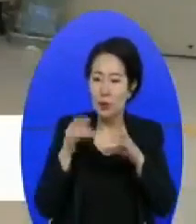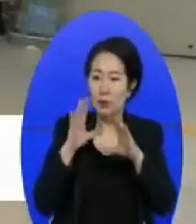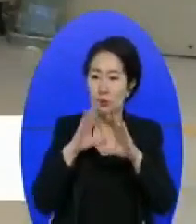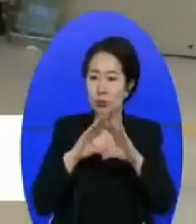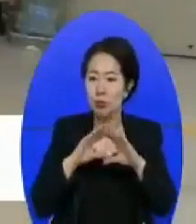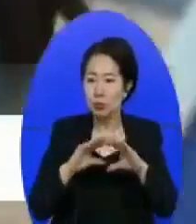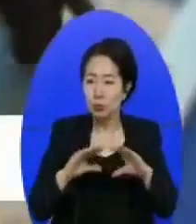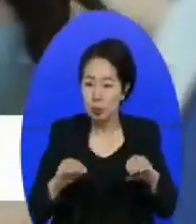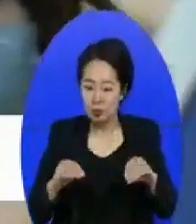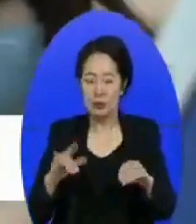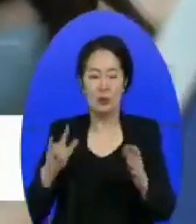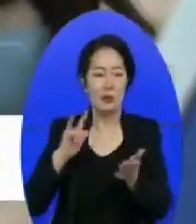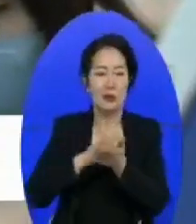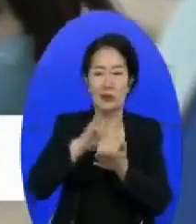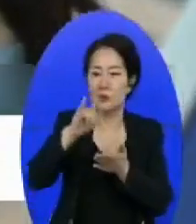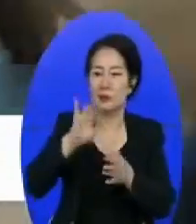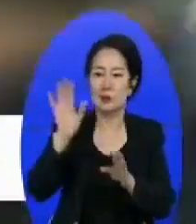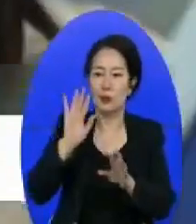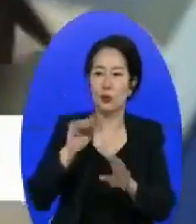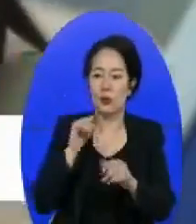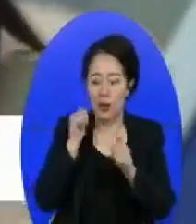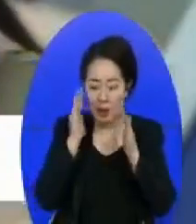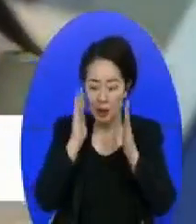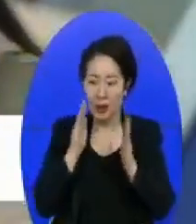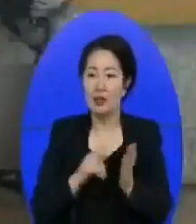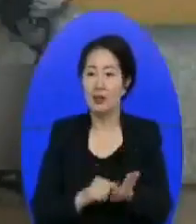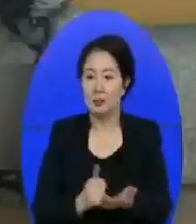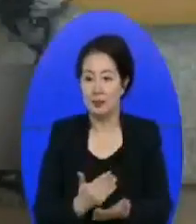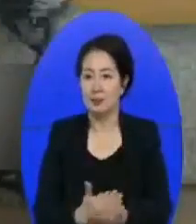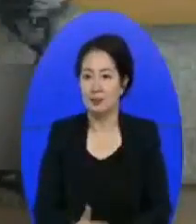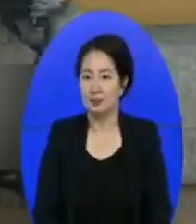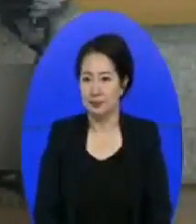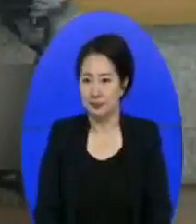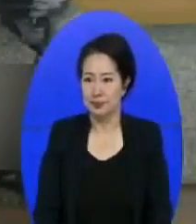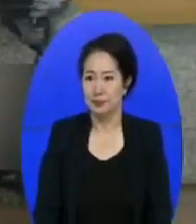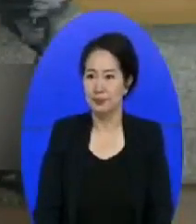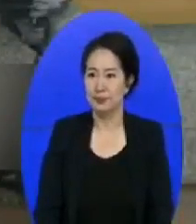нислэгээ сэргээхгүй байхаар арга хэмжээ авч байна.